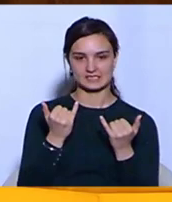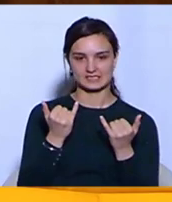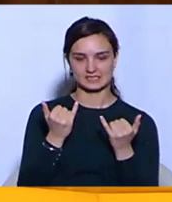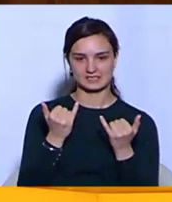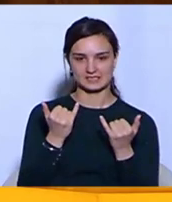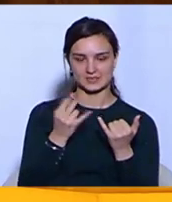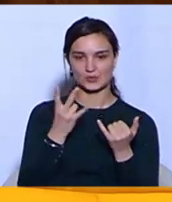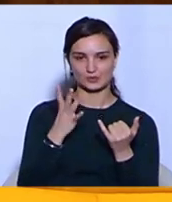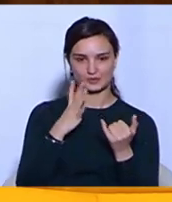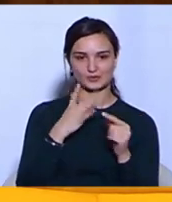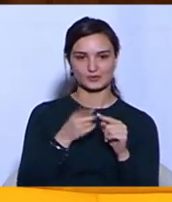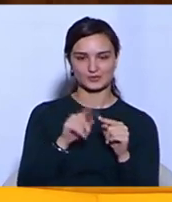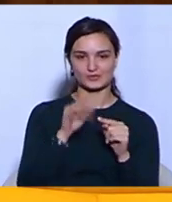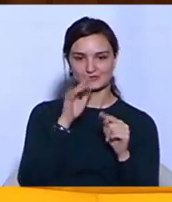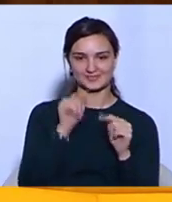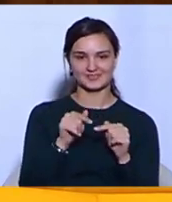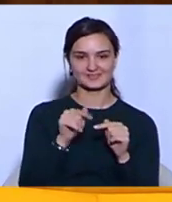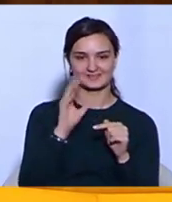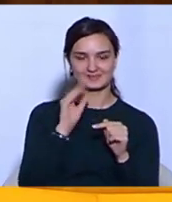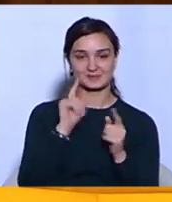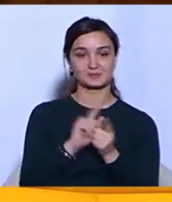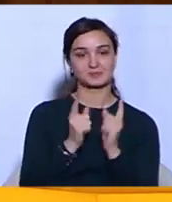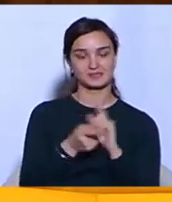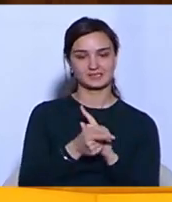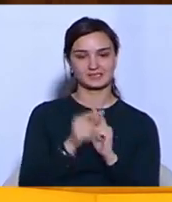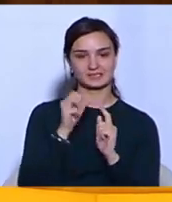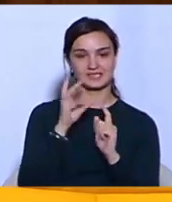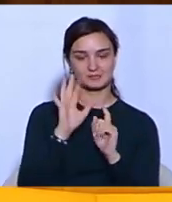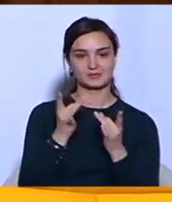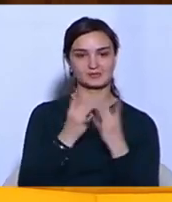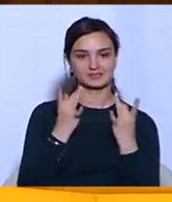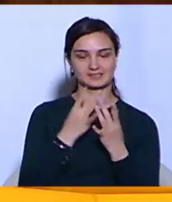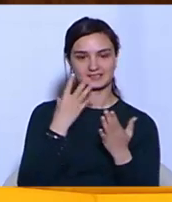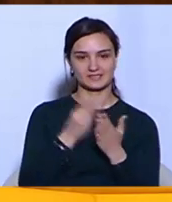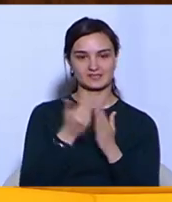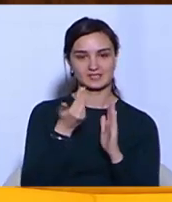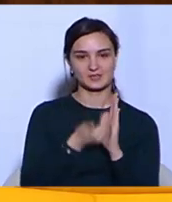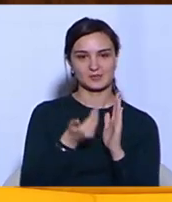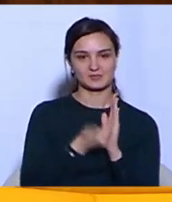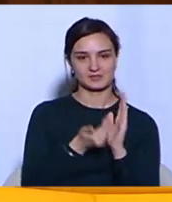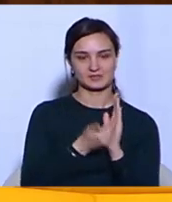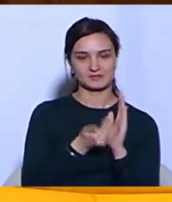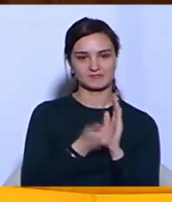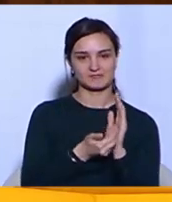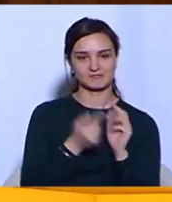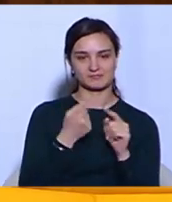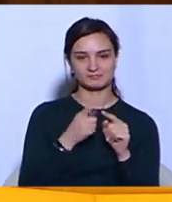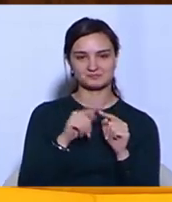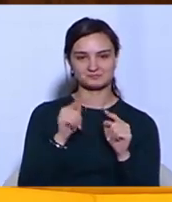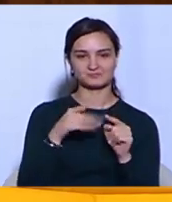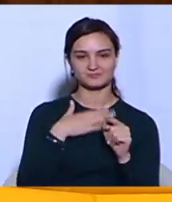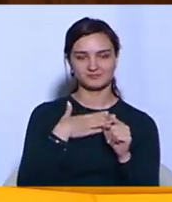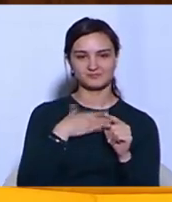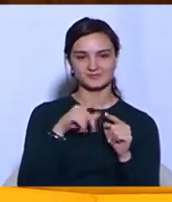ბოლოსდაბოლოს ხომდა დადგეს ისეთი ეტაპი, როდესაც პირიქით თემიკო გაგვიზიარებს რეკომენდაციებს. მით უფრო რომ